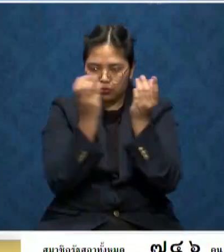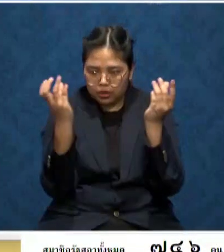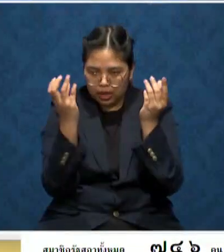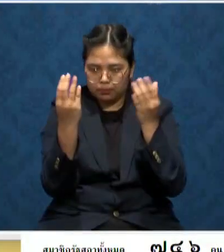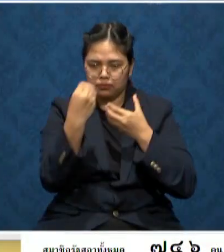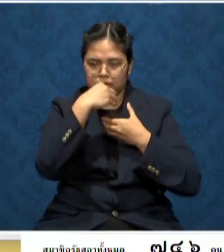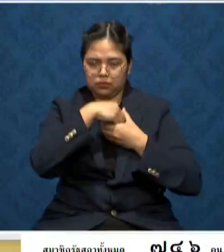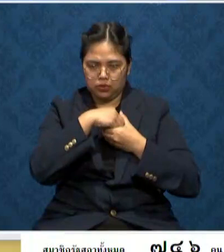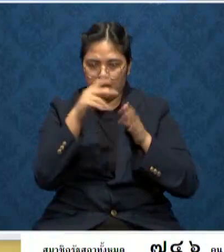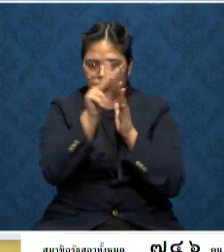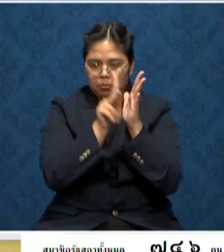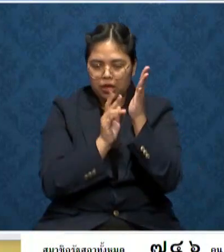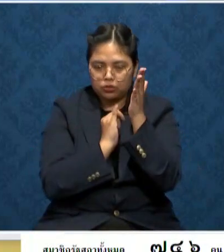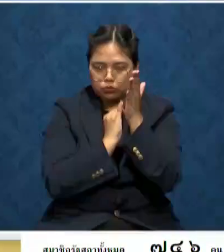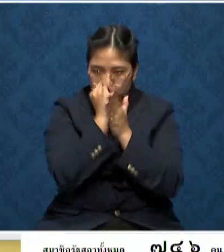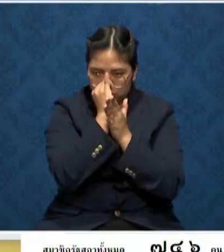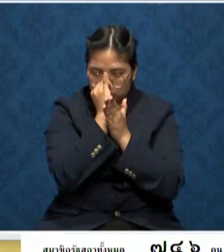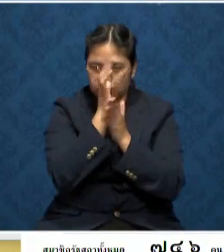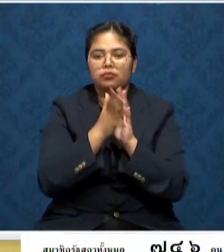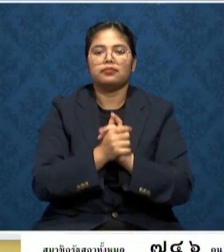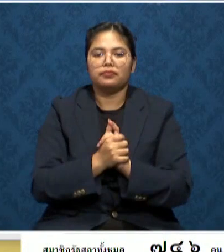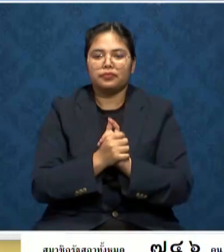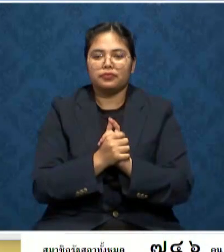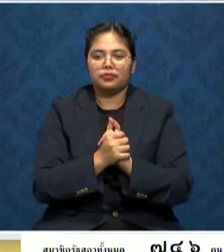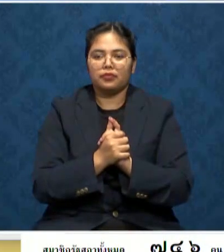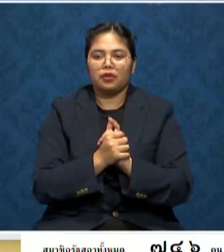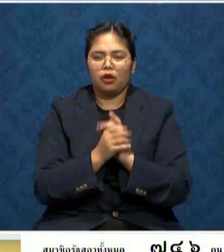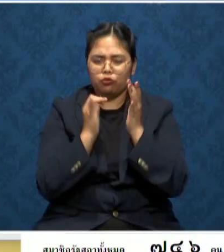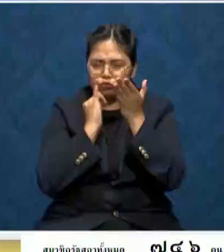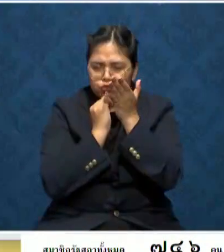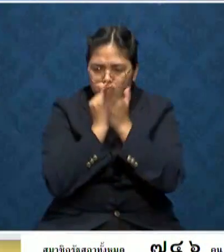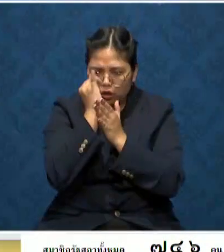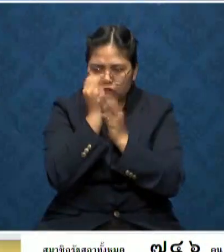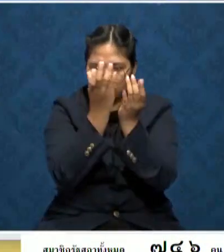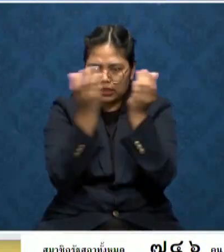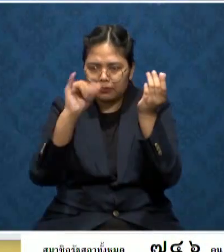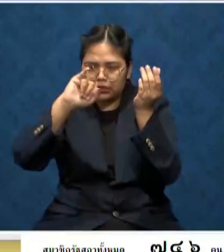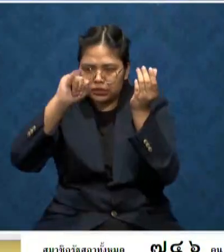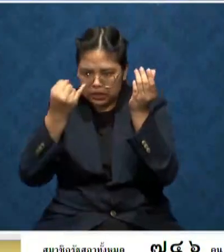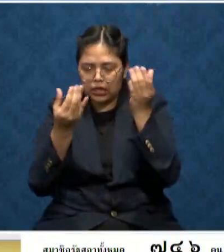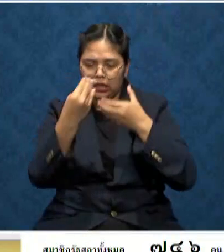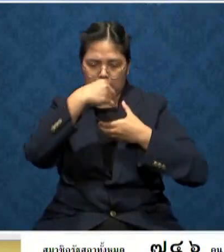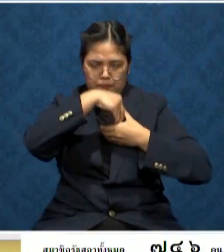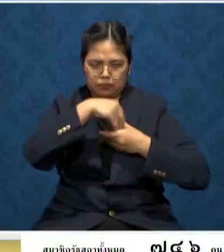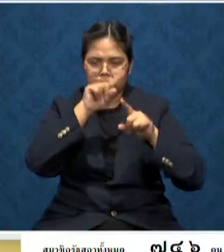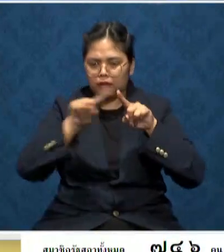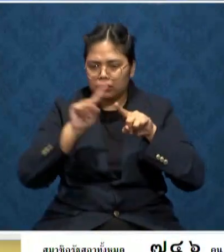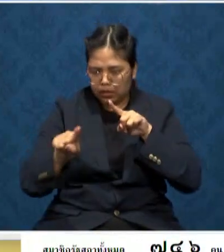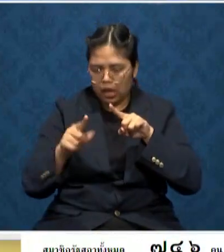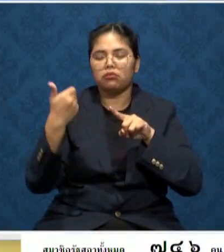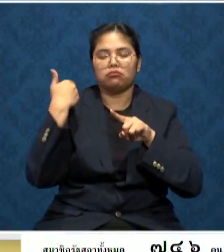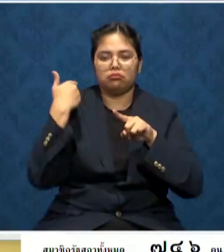เพียงถูกตองกฎหมายเท่านั้นแต่ต้องยึดถึงความถูกต้องทางเจรยธรรมความถูกต้องความเป็ธรรม